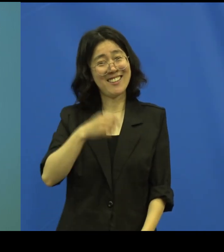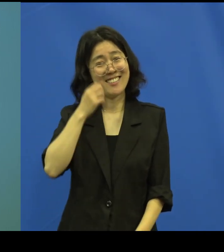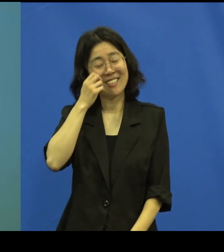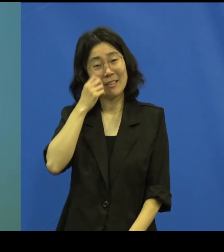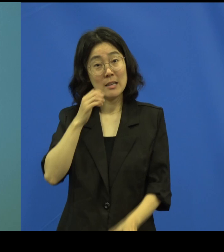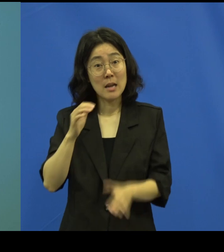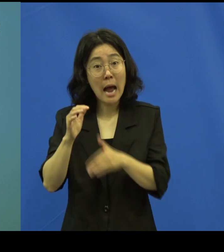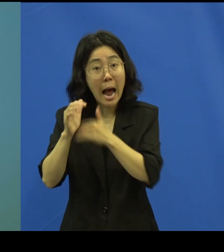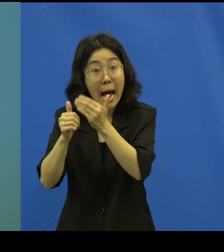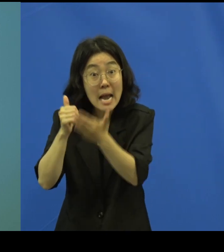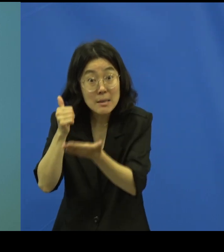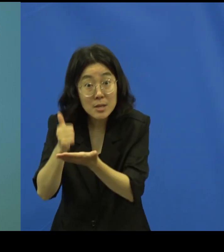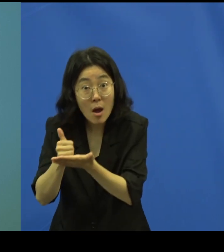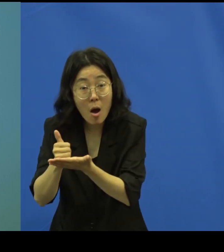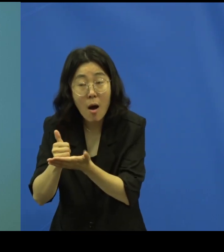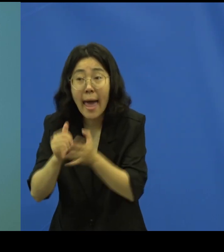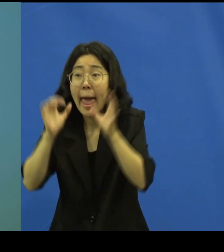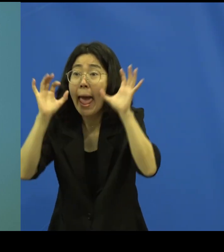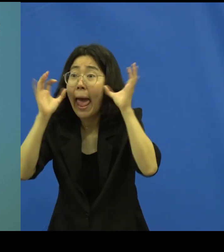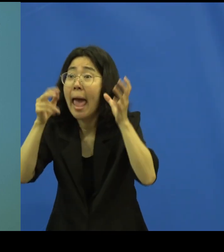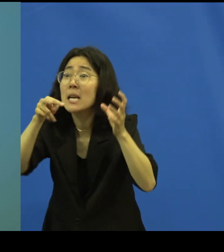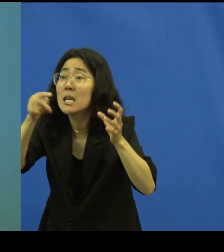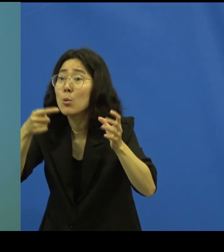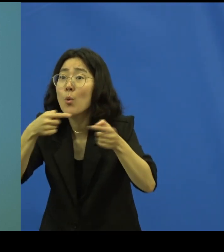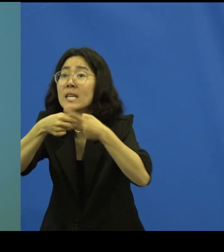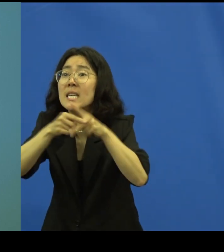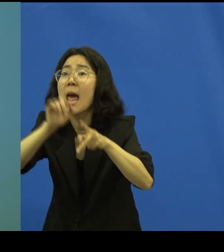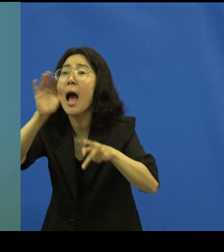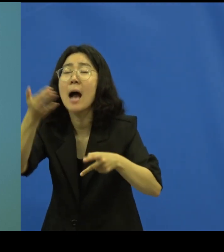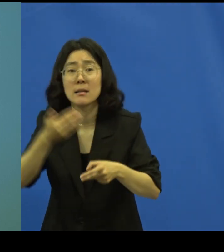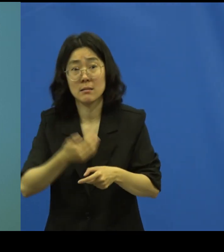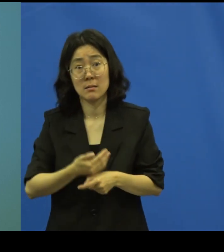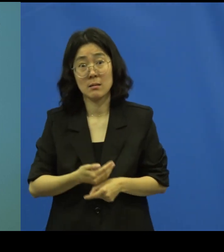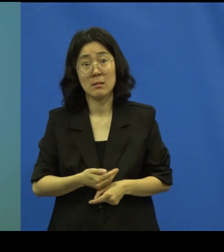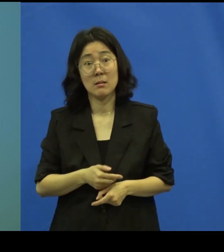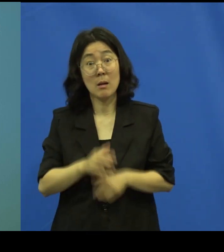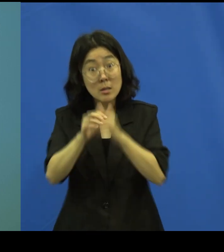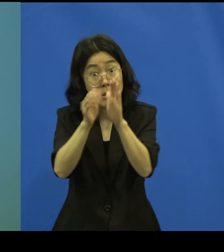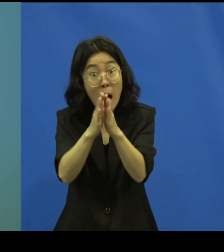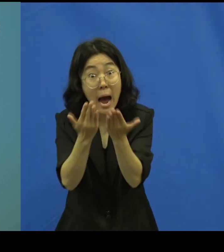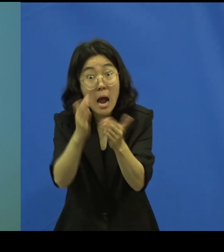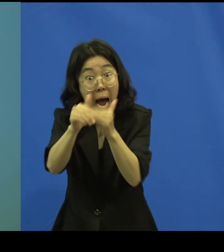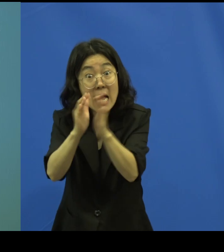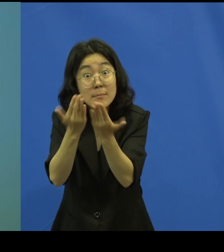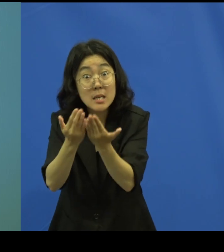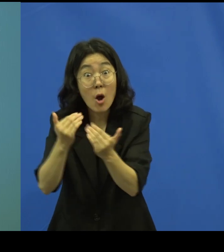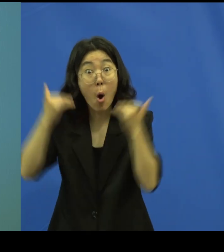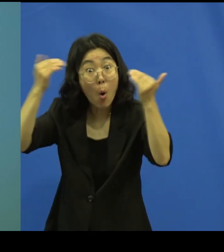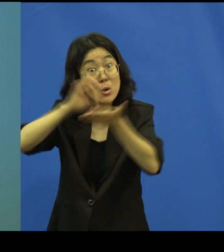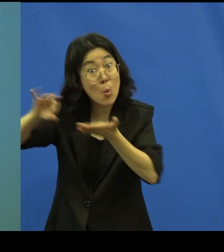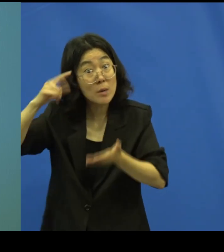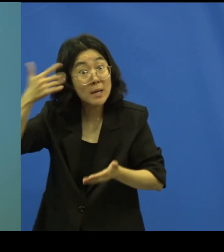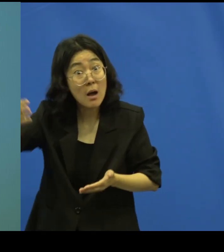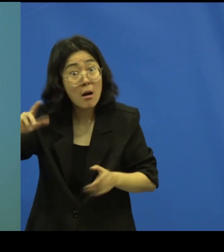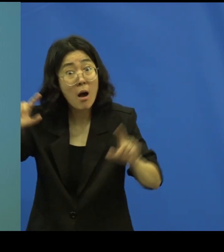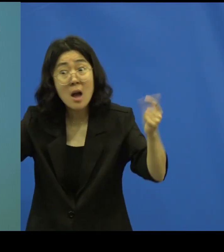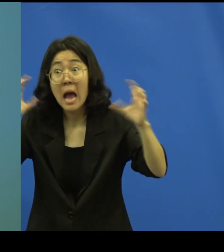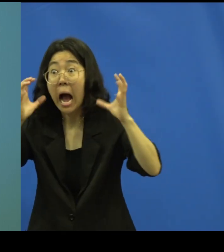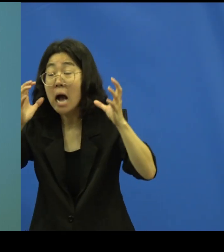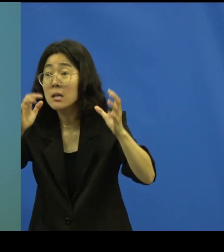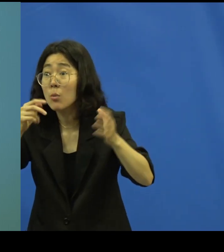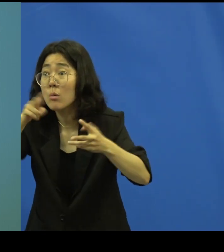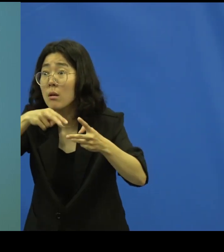이해할 수 있게 하셨어요. 성령이 깨닫게 해주세요. 그 성경에 말하려고 하는 것은 누굴까요? 어린 양